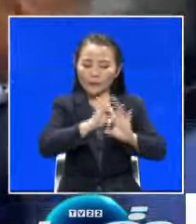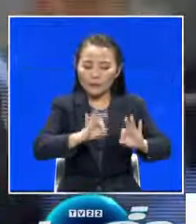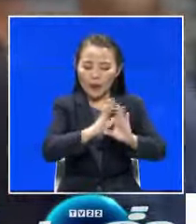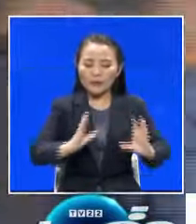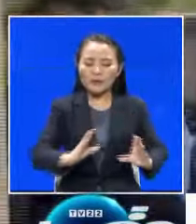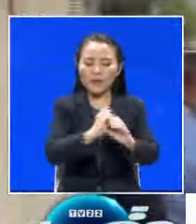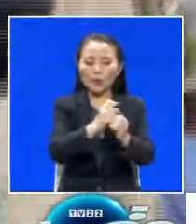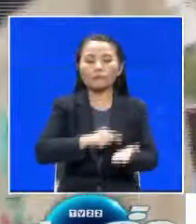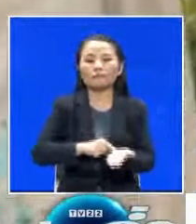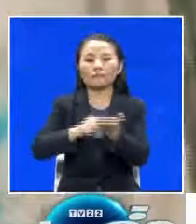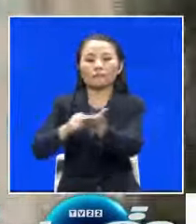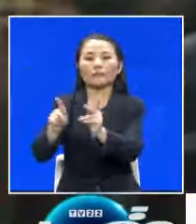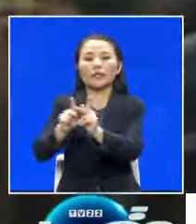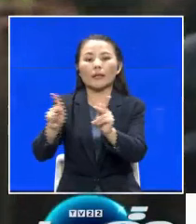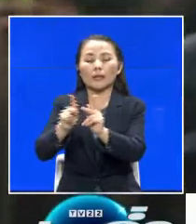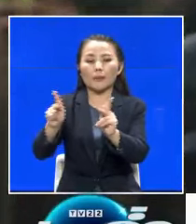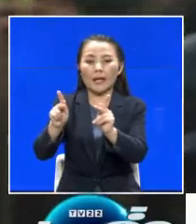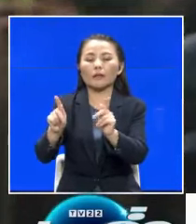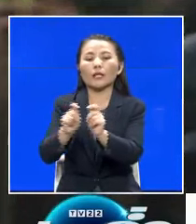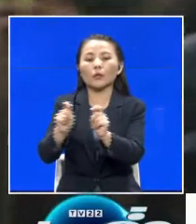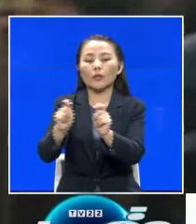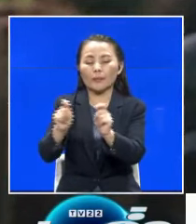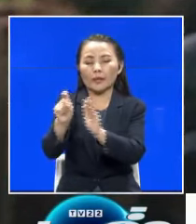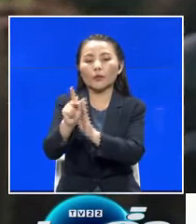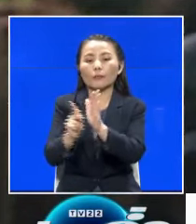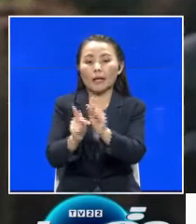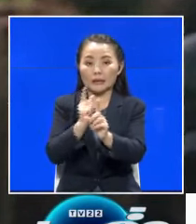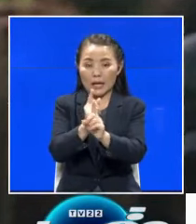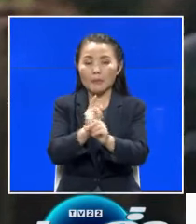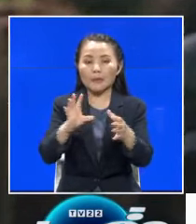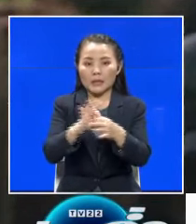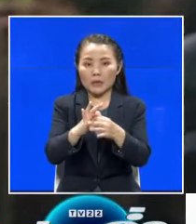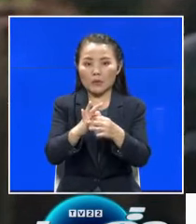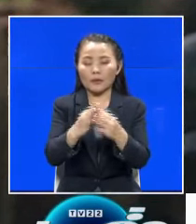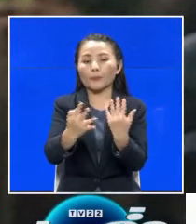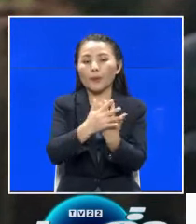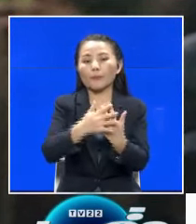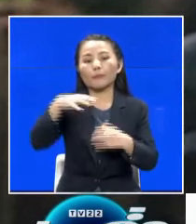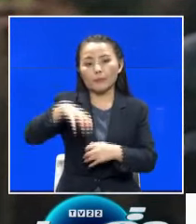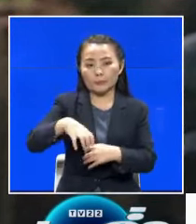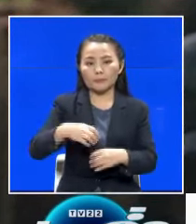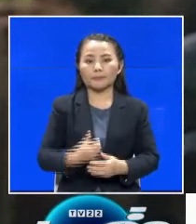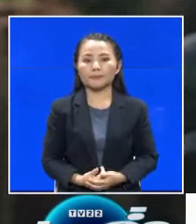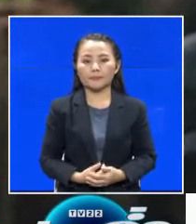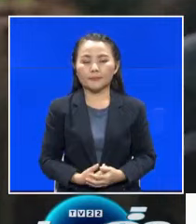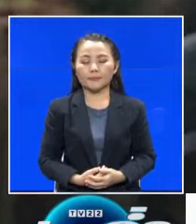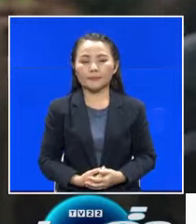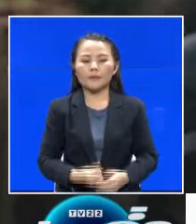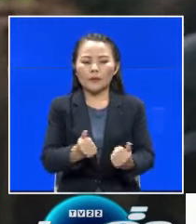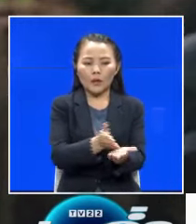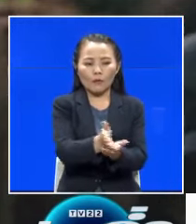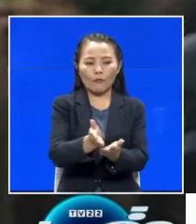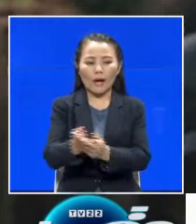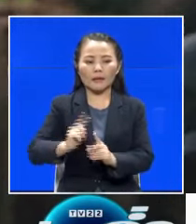ความเห็นต่อคณะกรรมการหรือคณะอนุกรรมการตามกฎหมายว่าด้วยราชทัณฑ์โดยเร็วค่ะทีนี้หลายฝ่าย